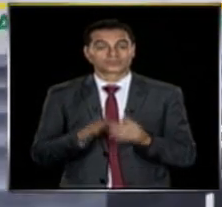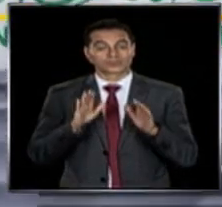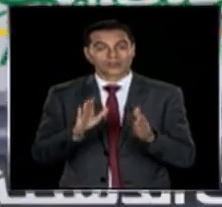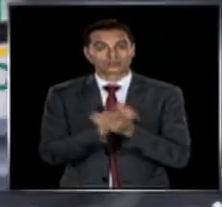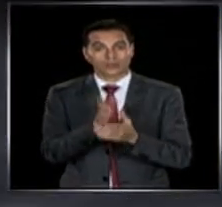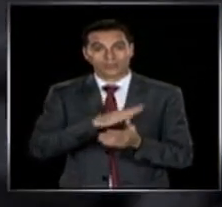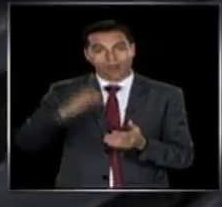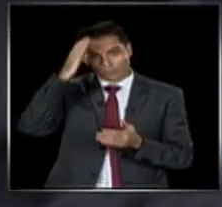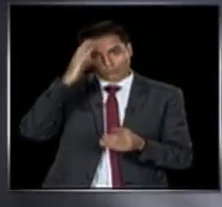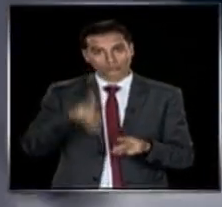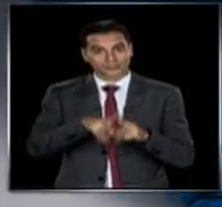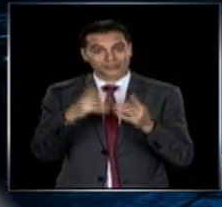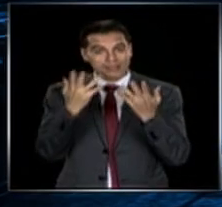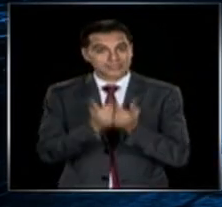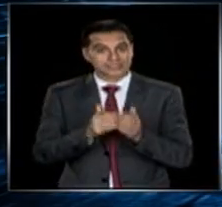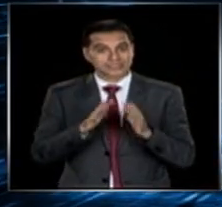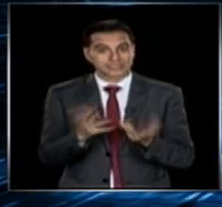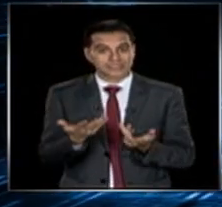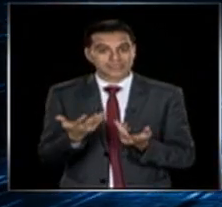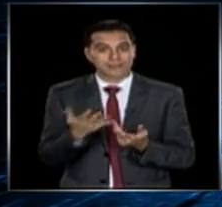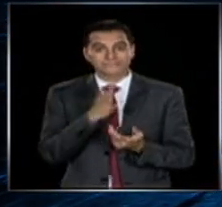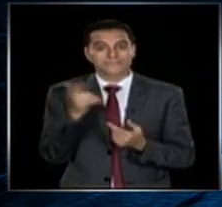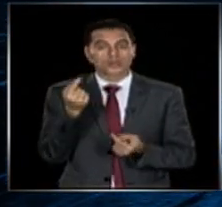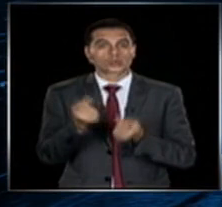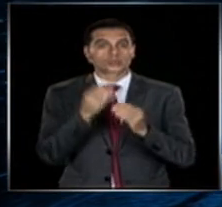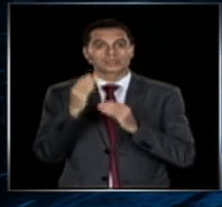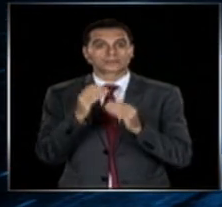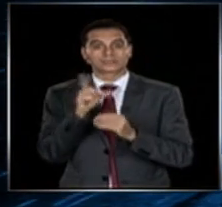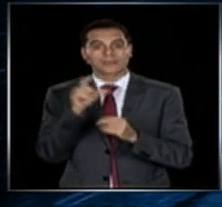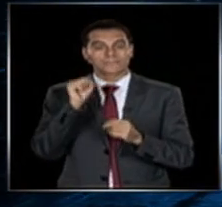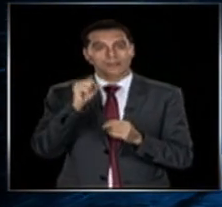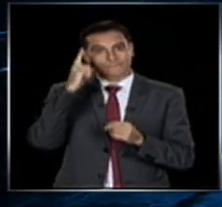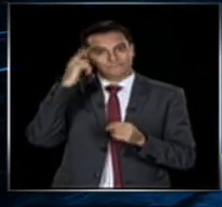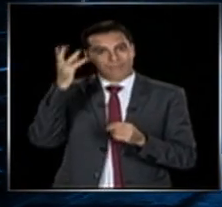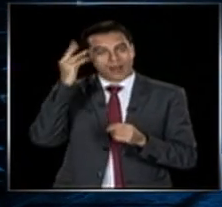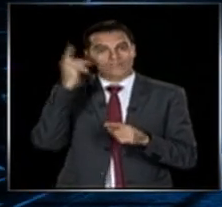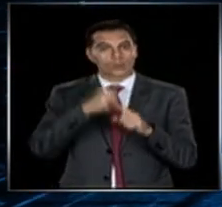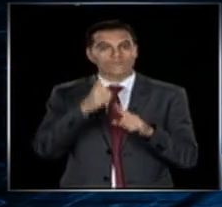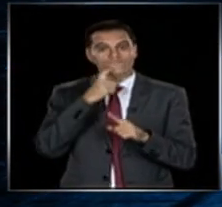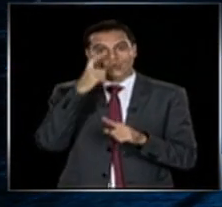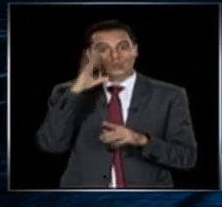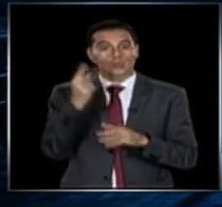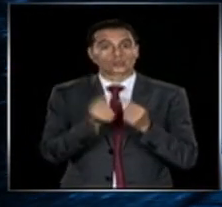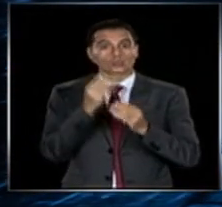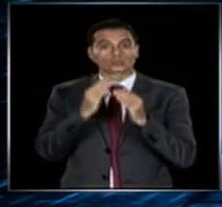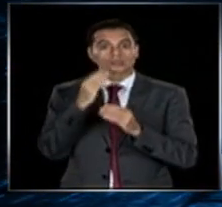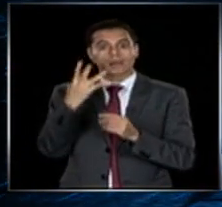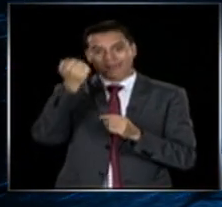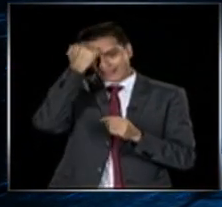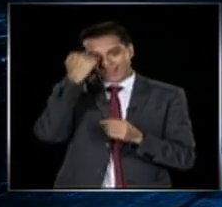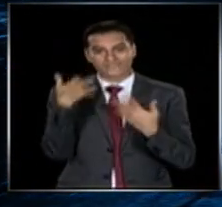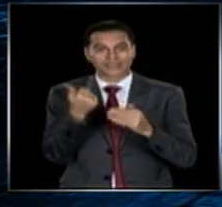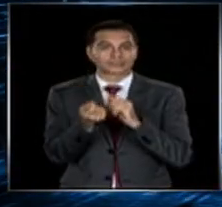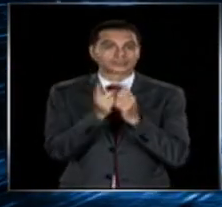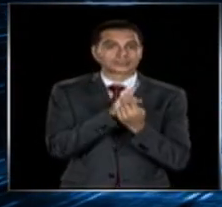وبكده أصحابنا العباقرة قادرون باختلاف جمعوا 100 نقطة في فقرة المعرفة والفنون، وكل نقطة ب 4000 جنيه